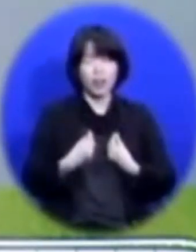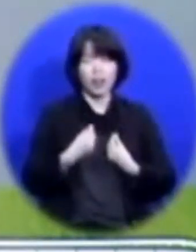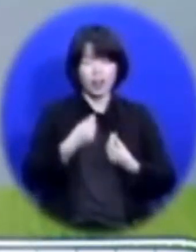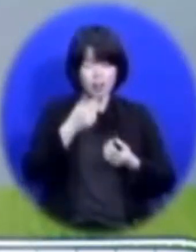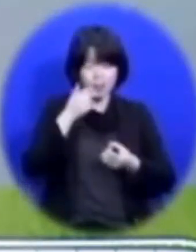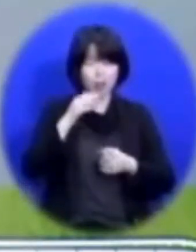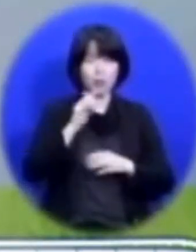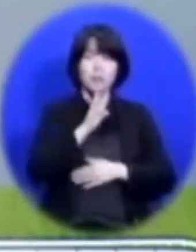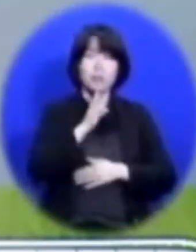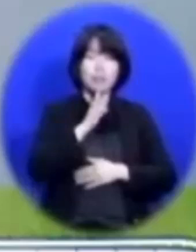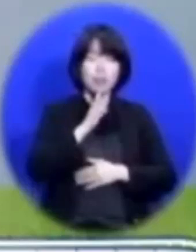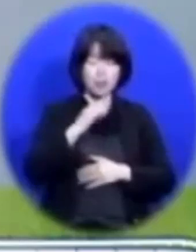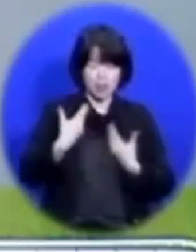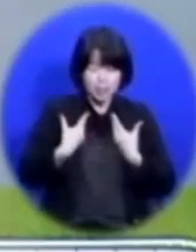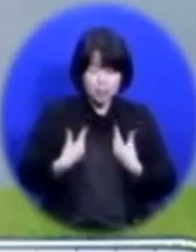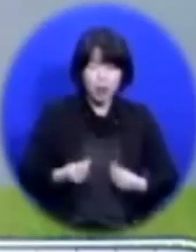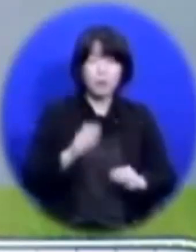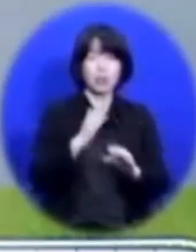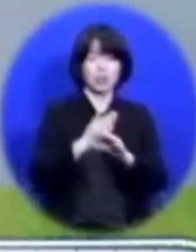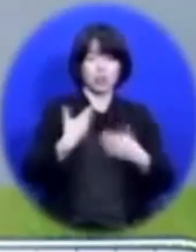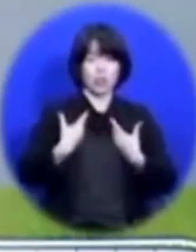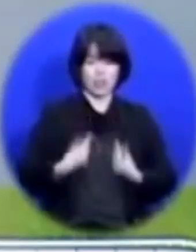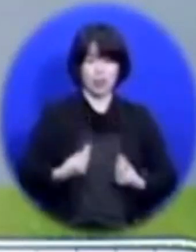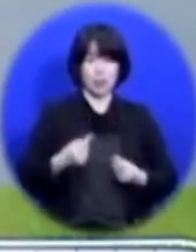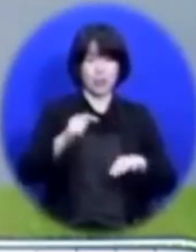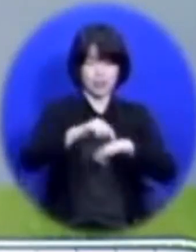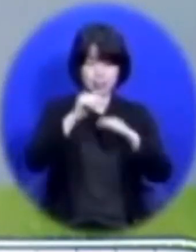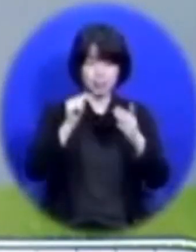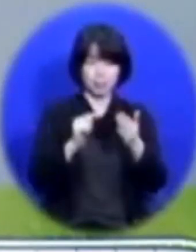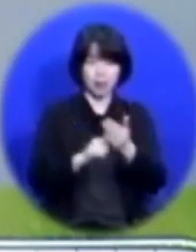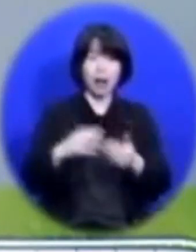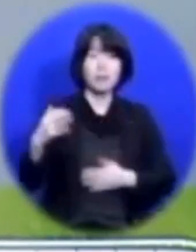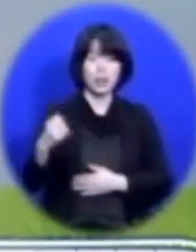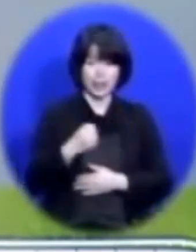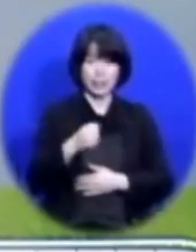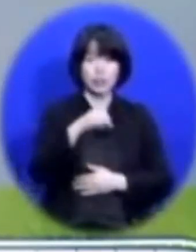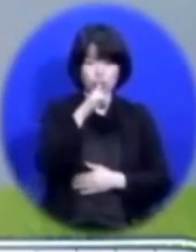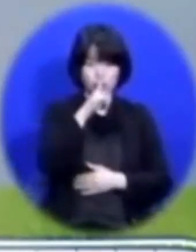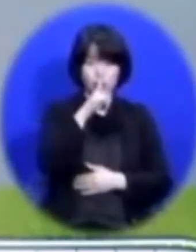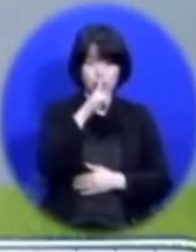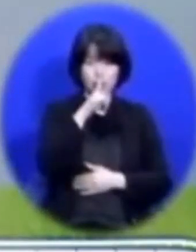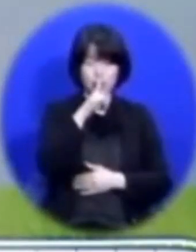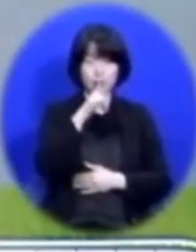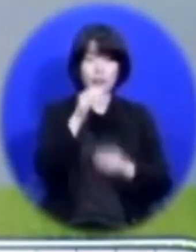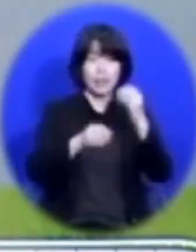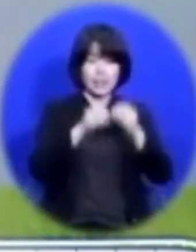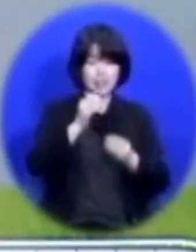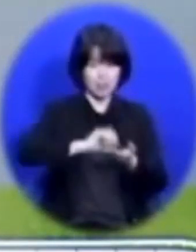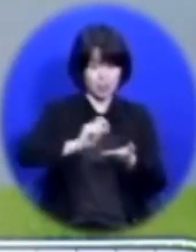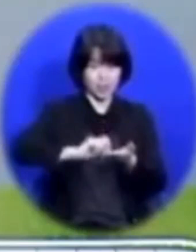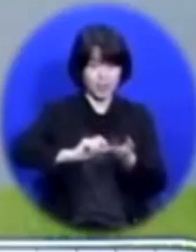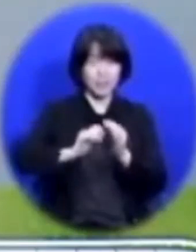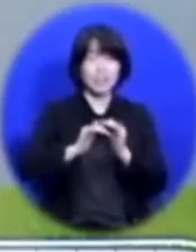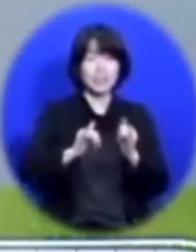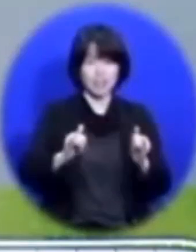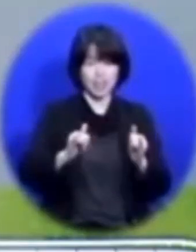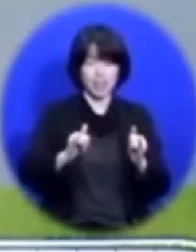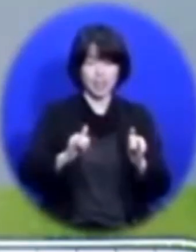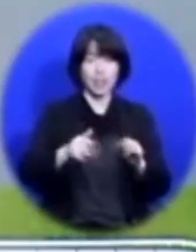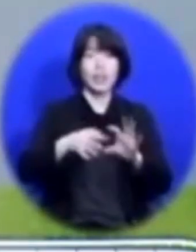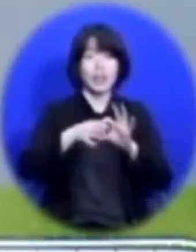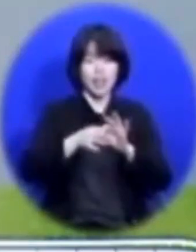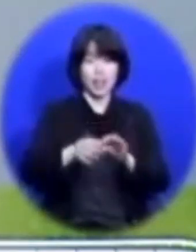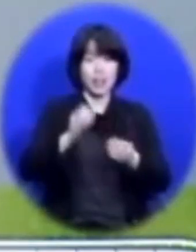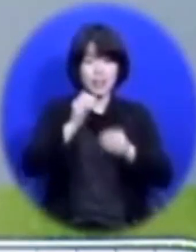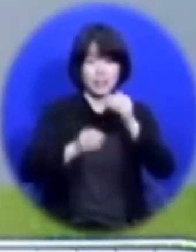절망그자체,즉 절망속의절망을품은시인이"하나님,어찌하여 나를버리셨나이까?"